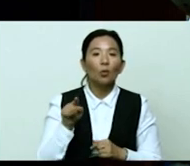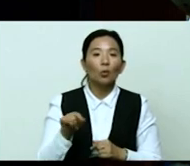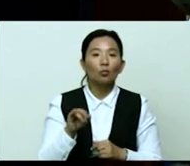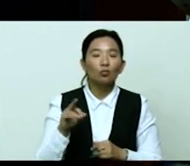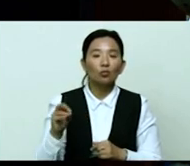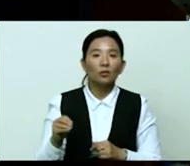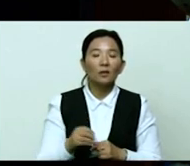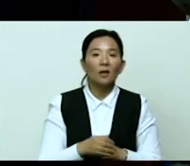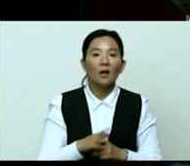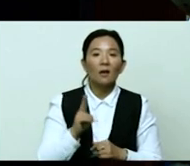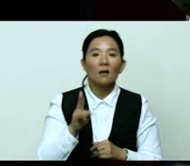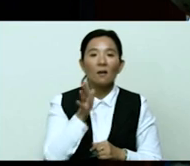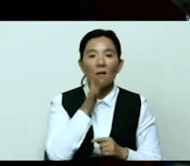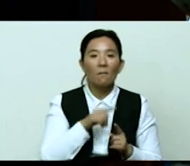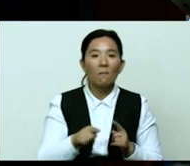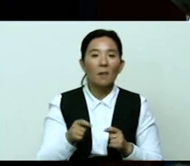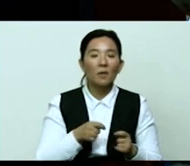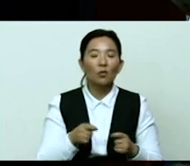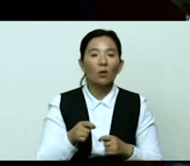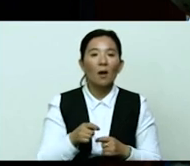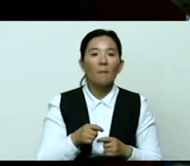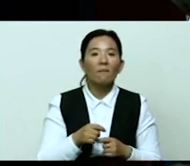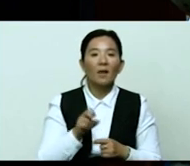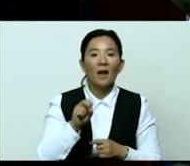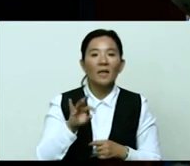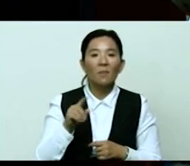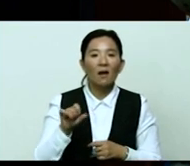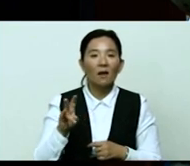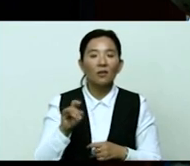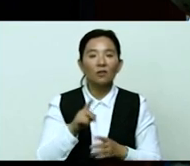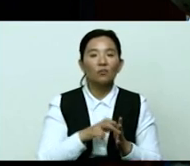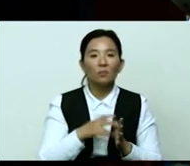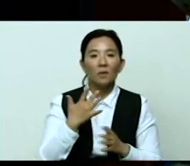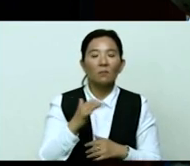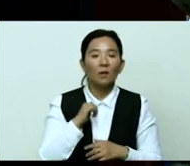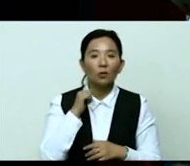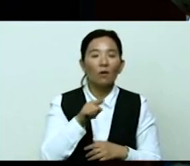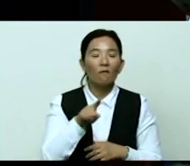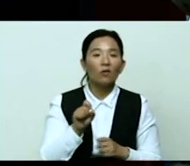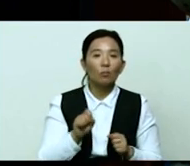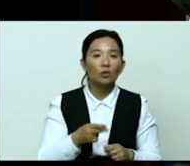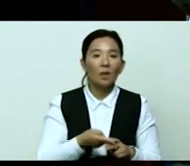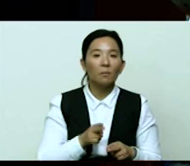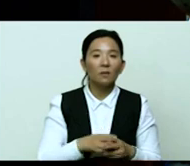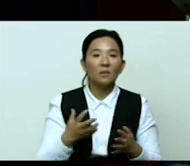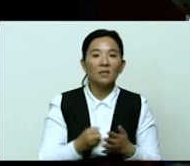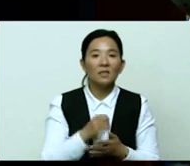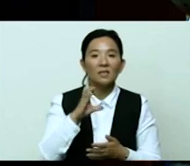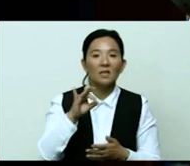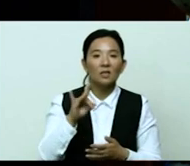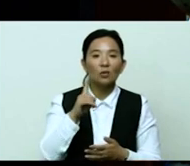уже к моменту правления Алимхана в 1805 году, вы можете об этом найти на